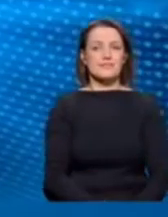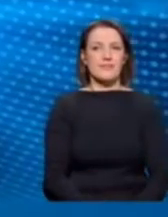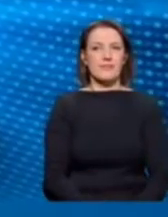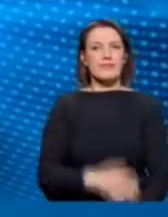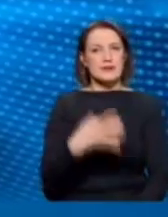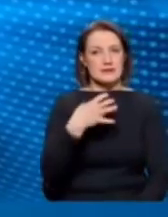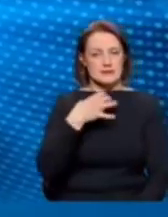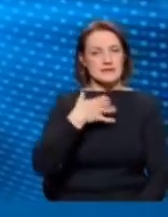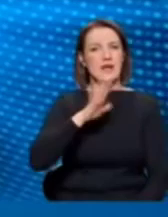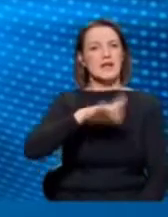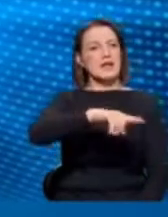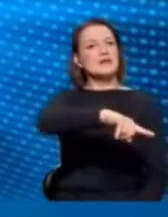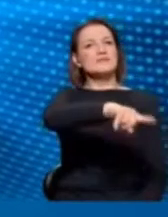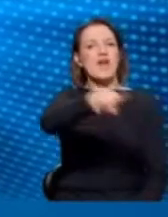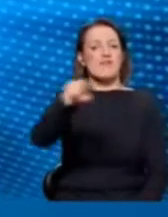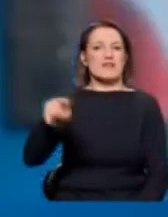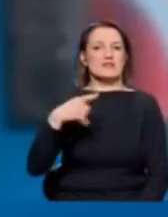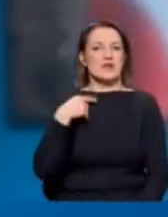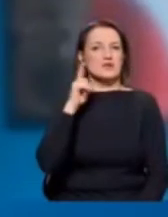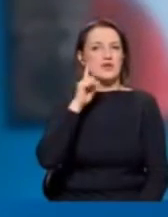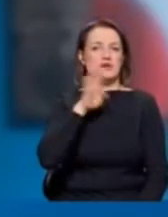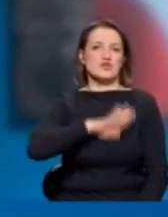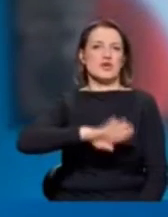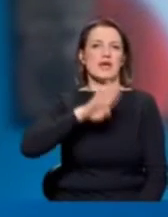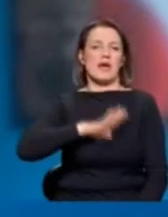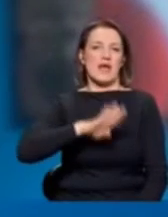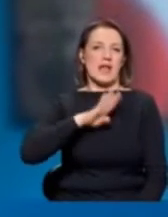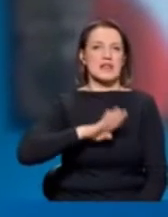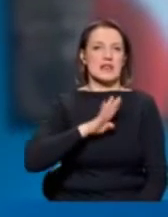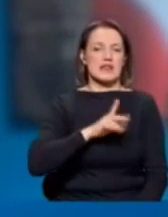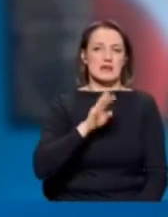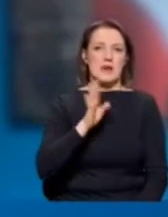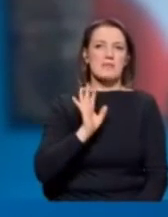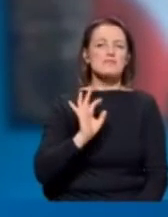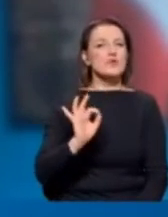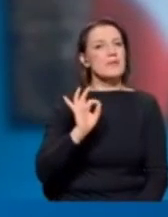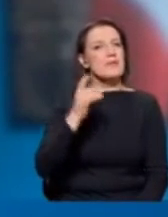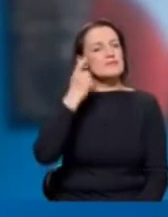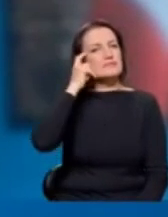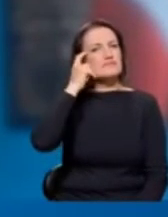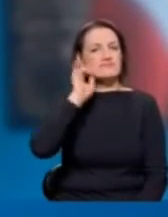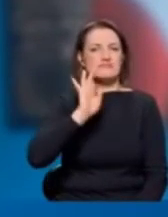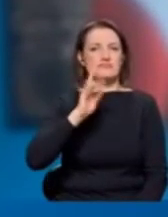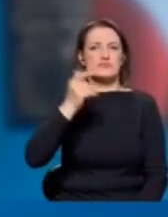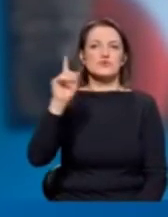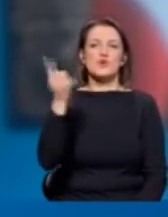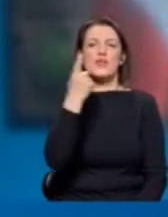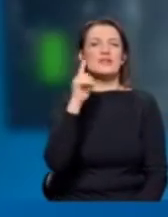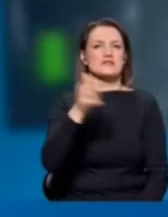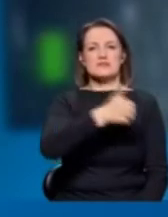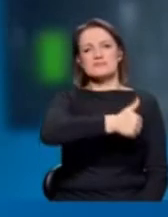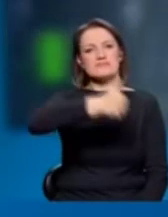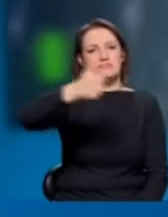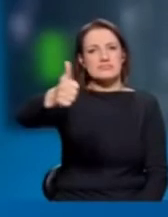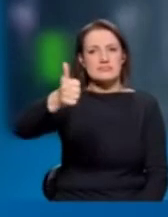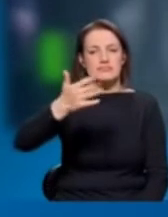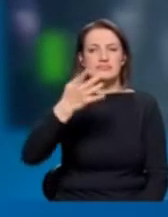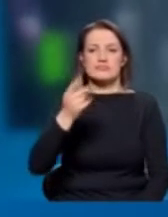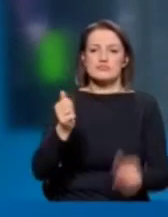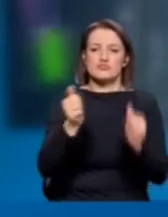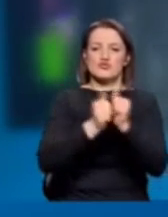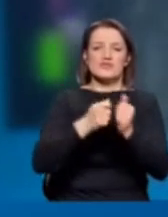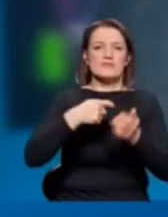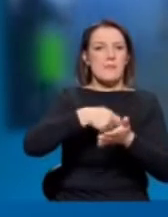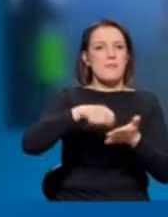ben değil de yapacağız Evet şikayet şikayetçi ama muhtemelen bir yerlerde yönetici yapıyorlar çift